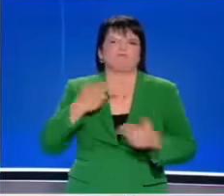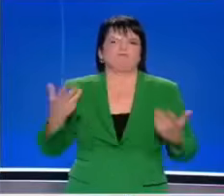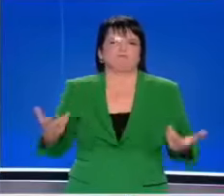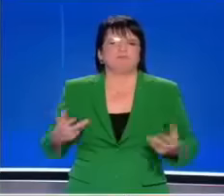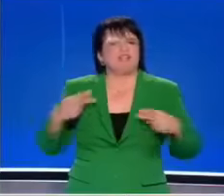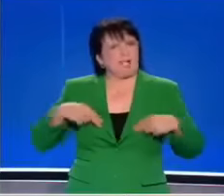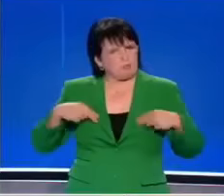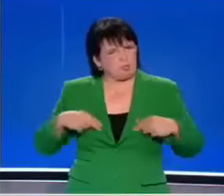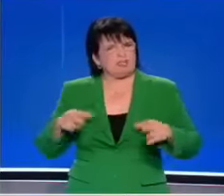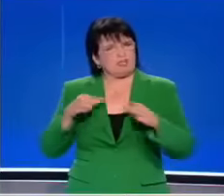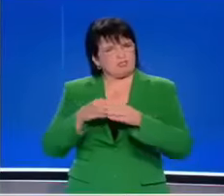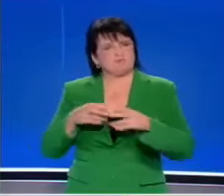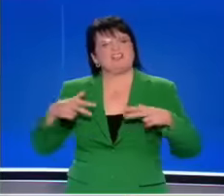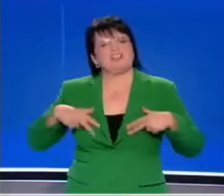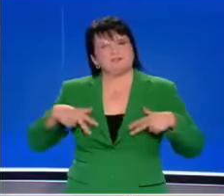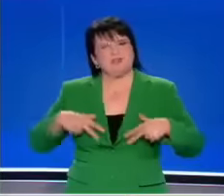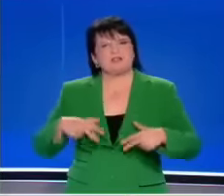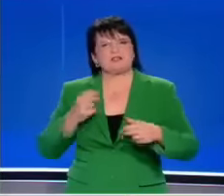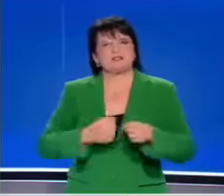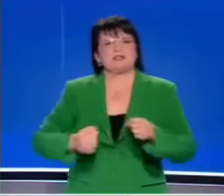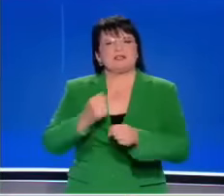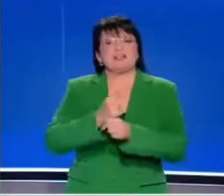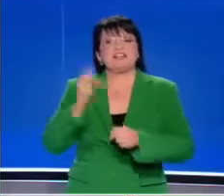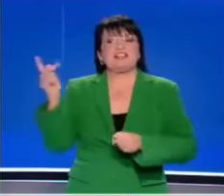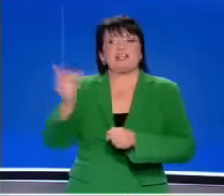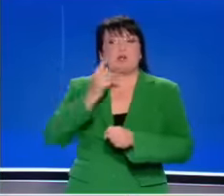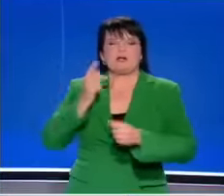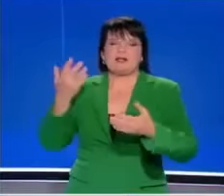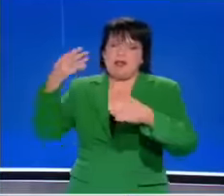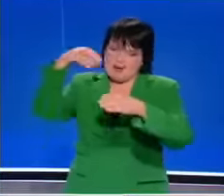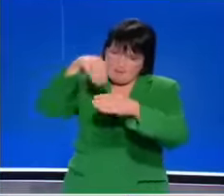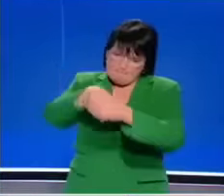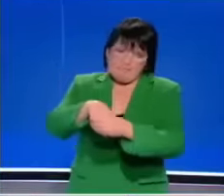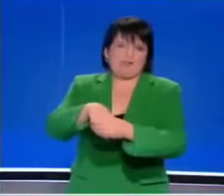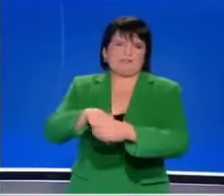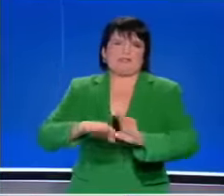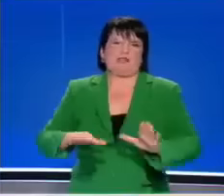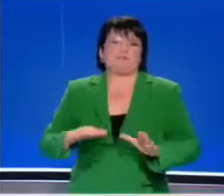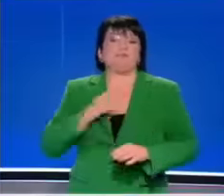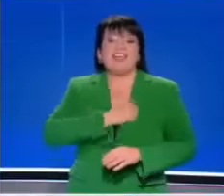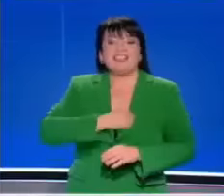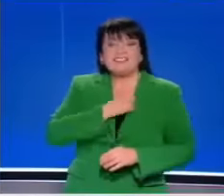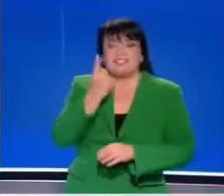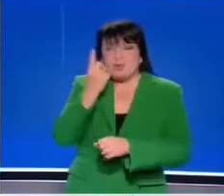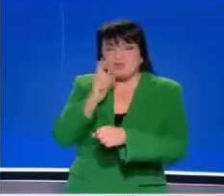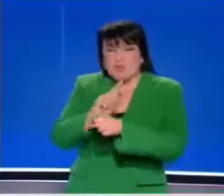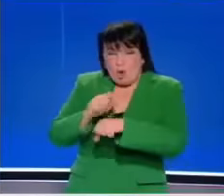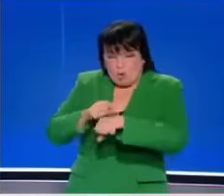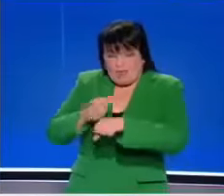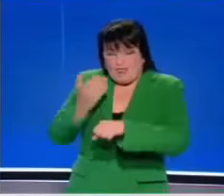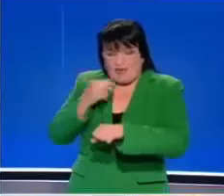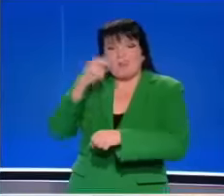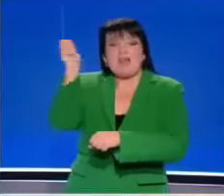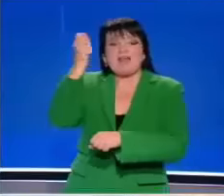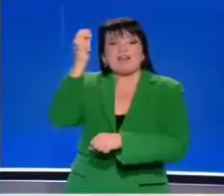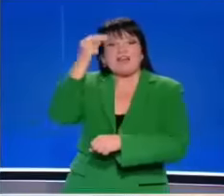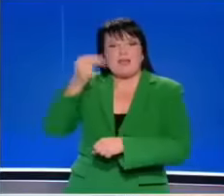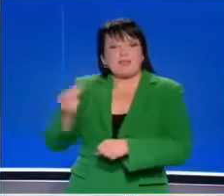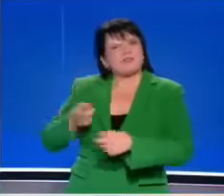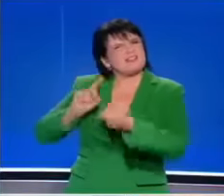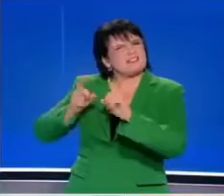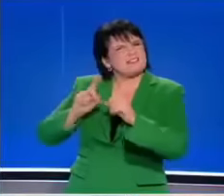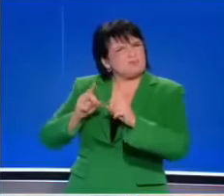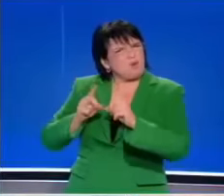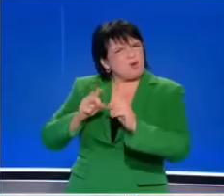οι υπουργοί της κυβέρνησης θα είμαστε στην κοινωνία μέσα θα απαντάμε θα λογοδοτούμε ι δυστυχώς δν έχουμε άλλο χρόνο ία τελευταία ερώτηση για τα εθνικά μας θέματα και τη